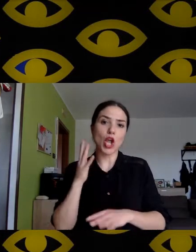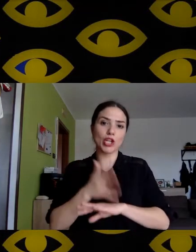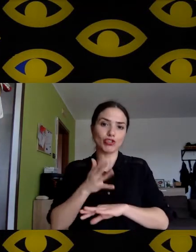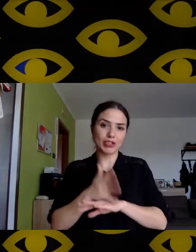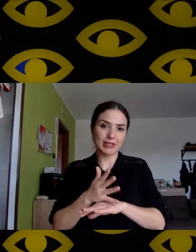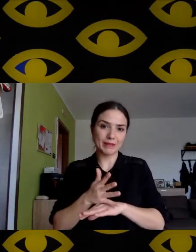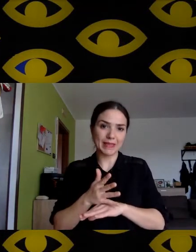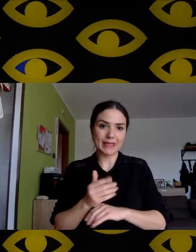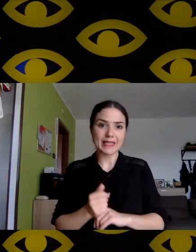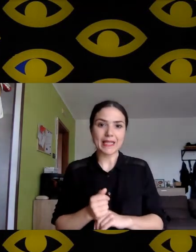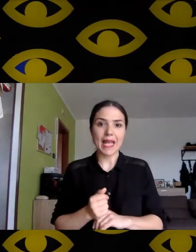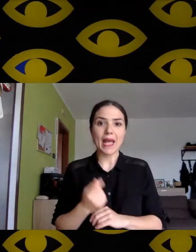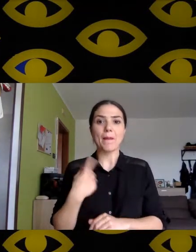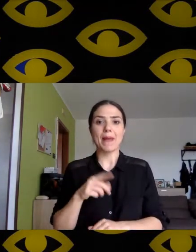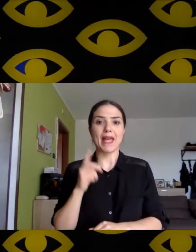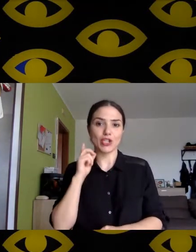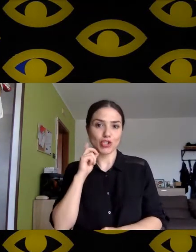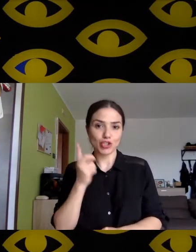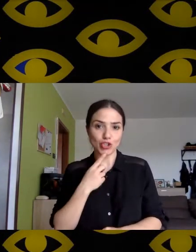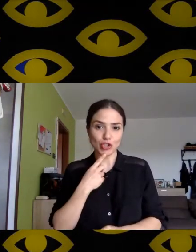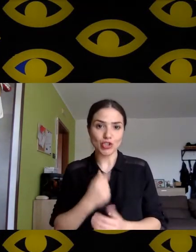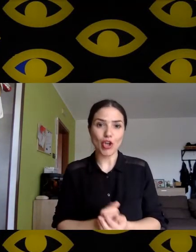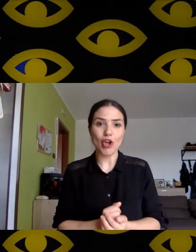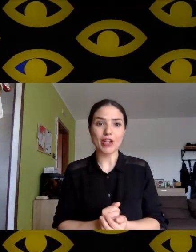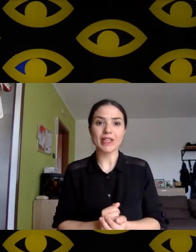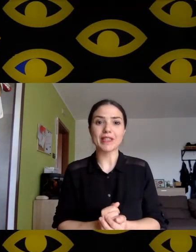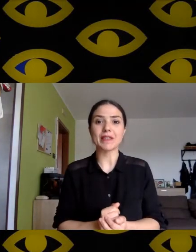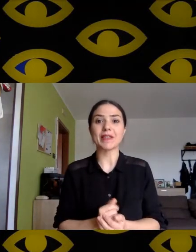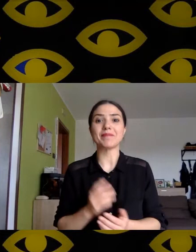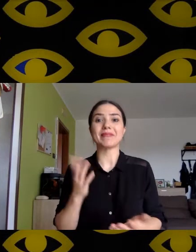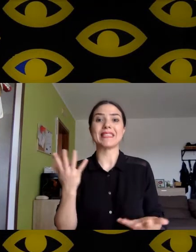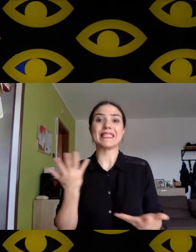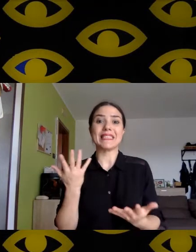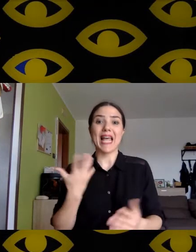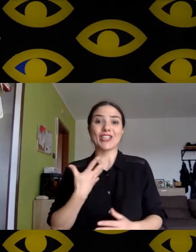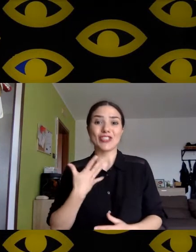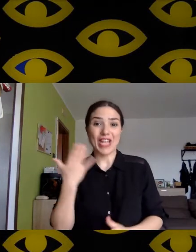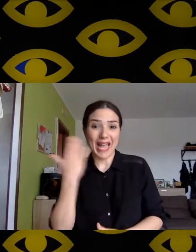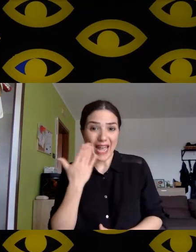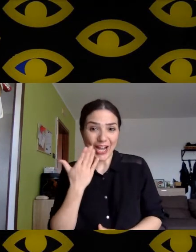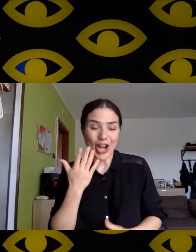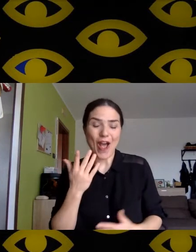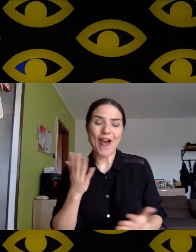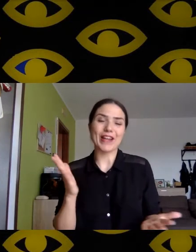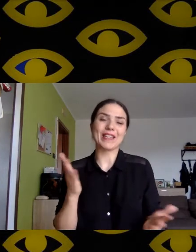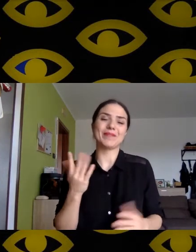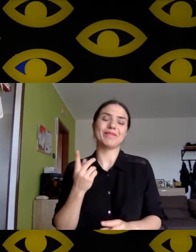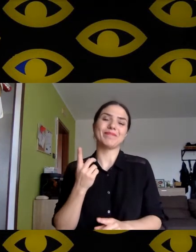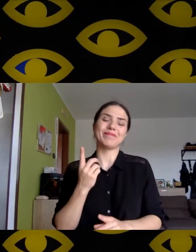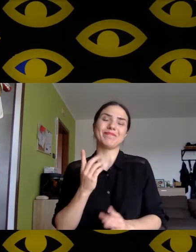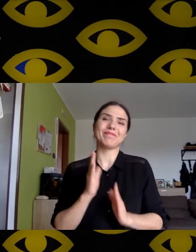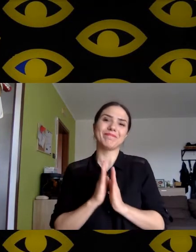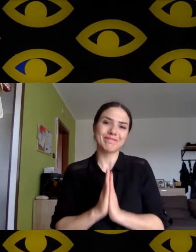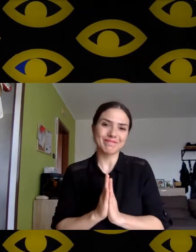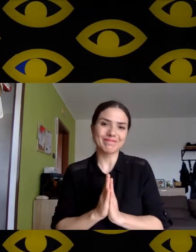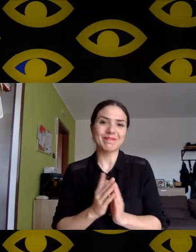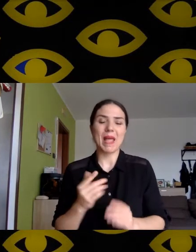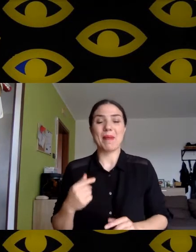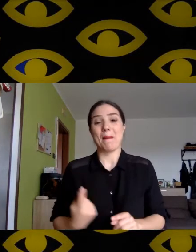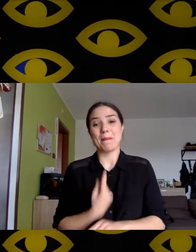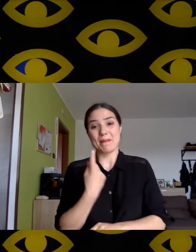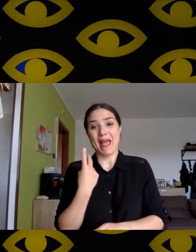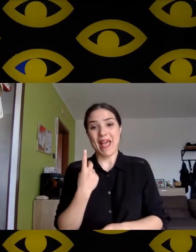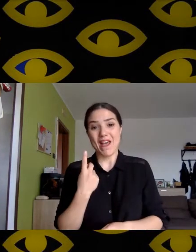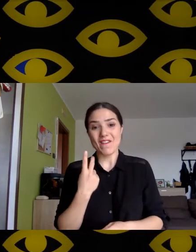preferiscono essere chiamati loro. Non me ne vogliano se faremo degli errori, perché è la prima volta, faremo sicuramente forse degli errori, forse non